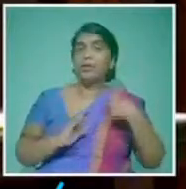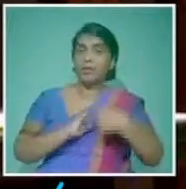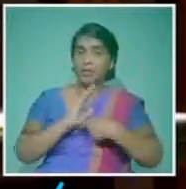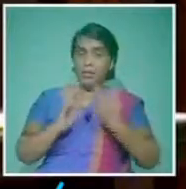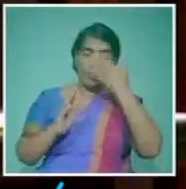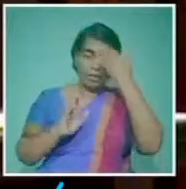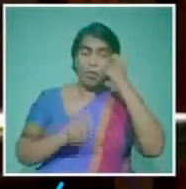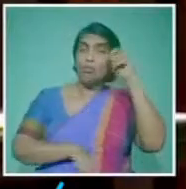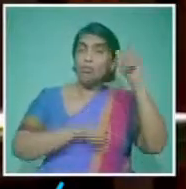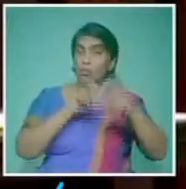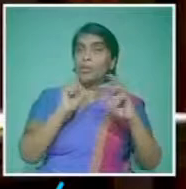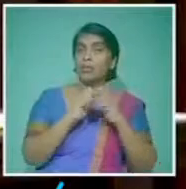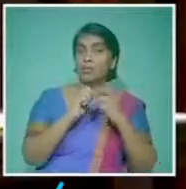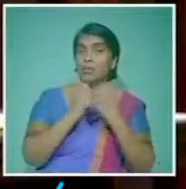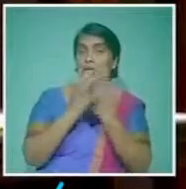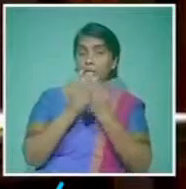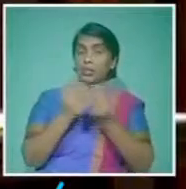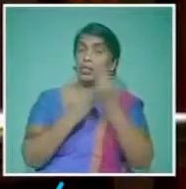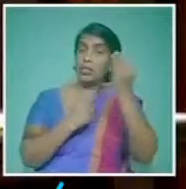Government